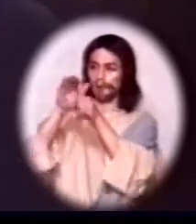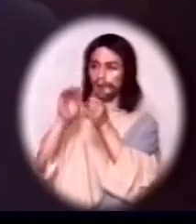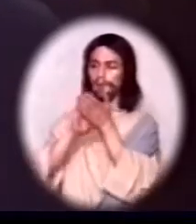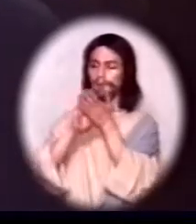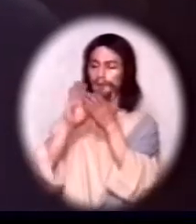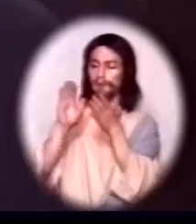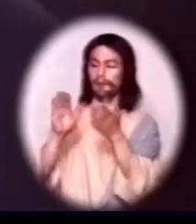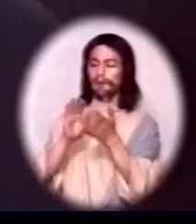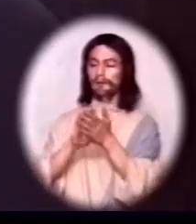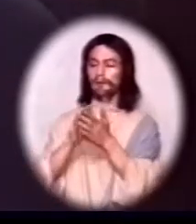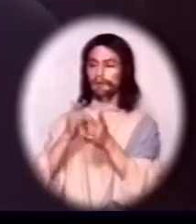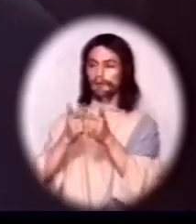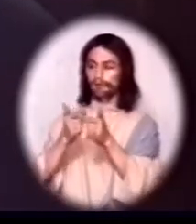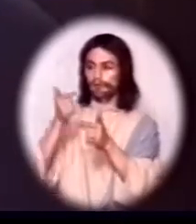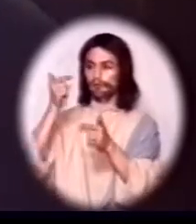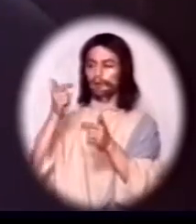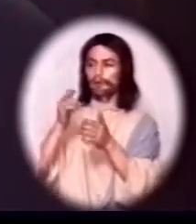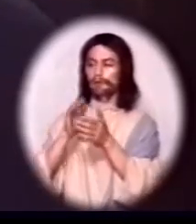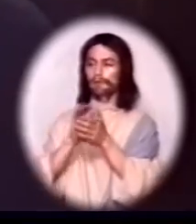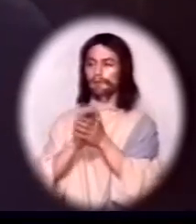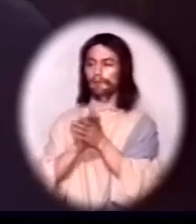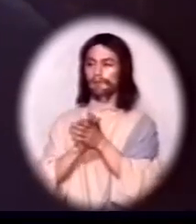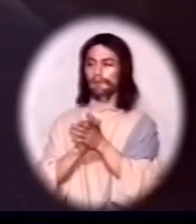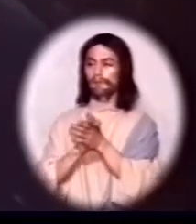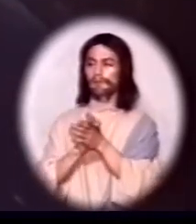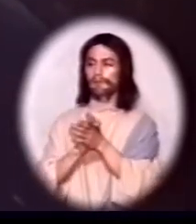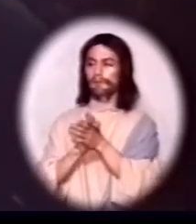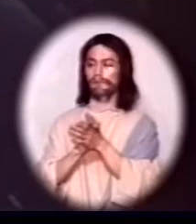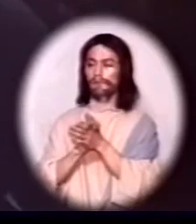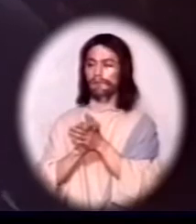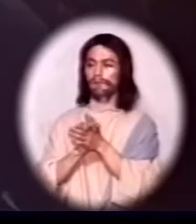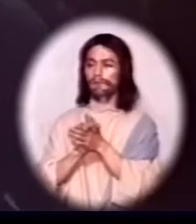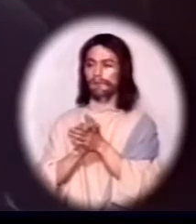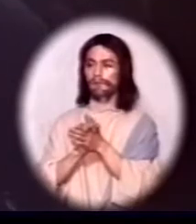주님을 사랑합니다. 주님의